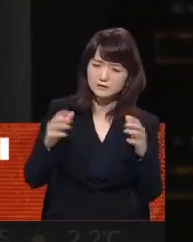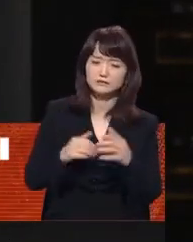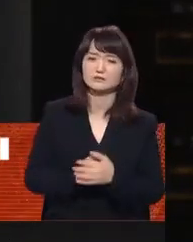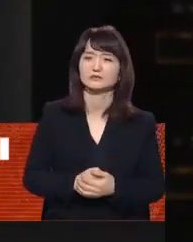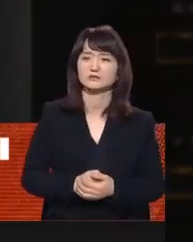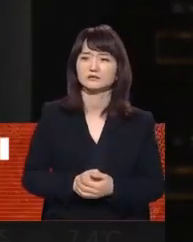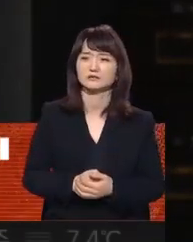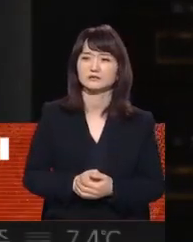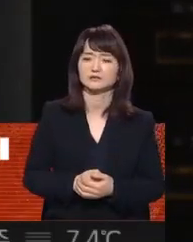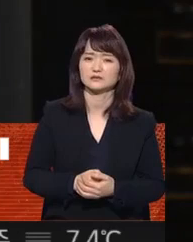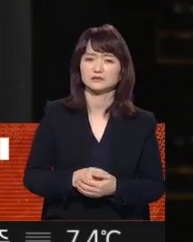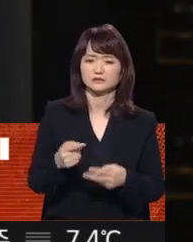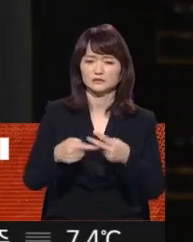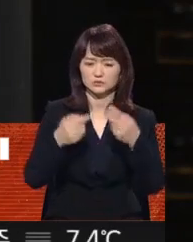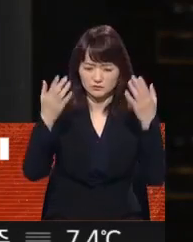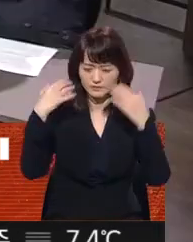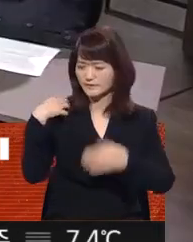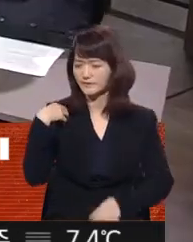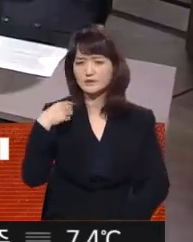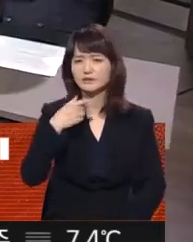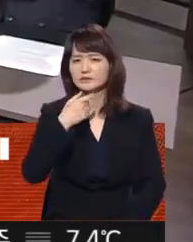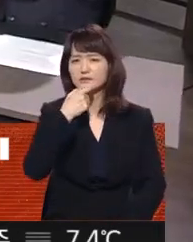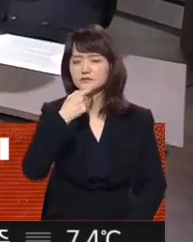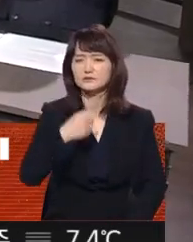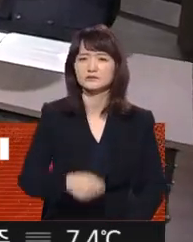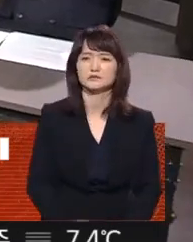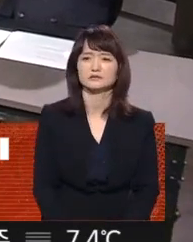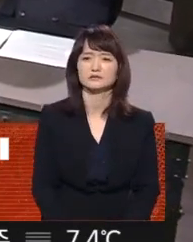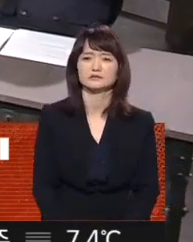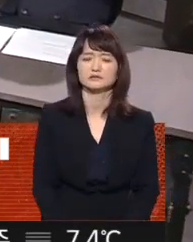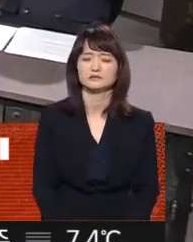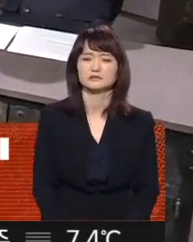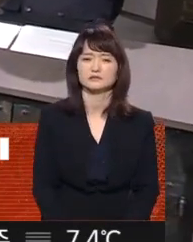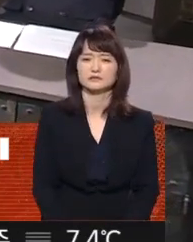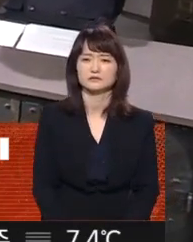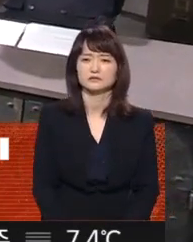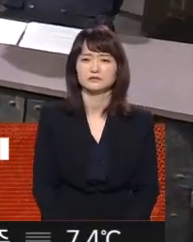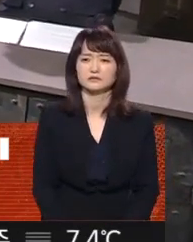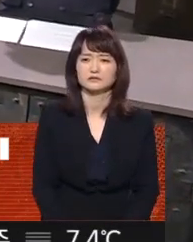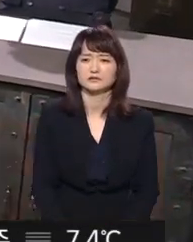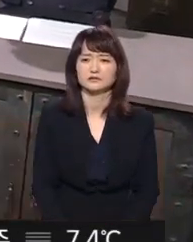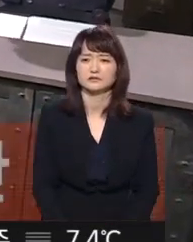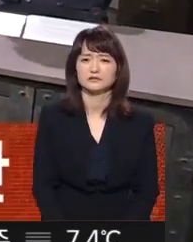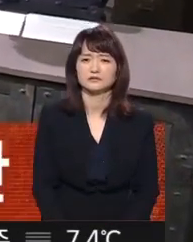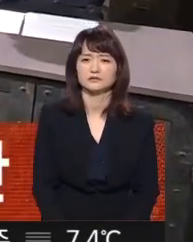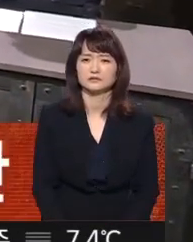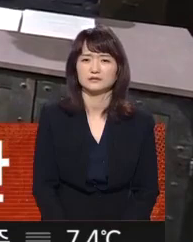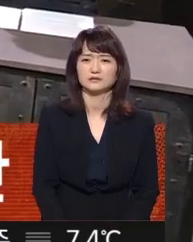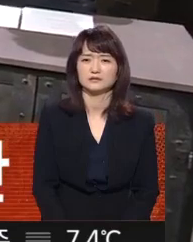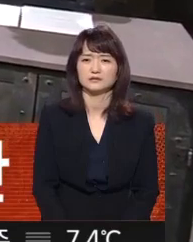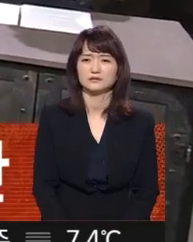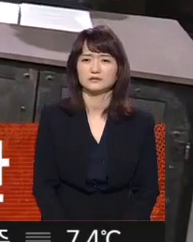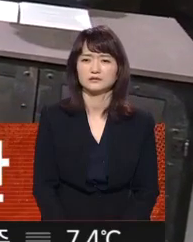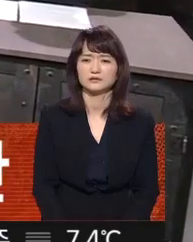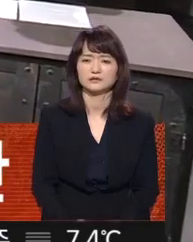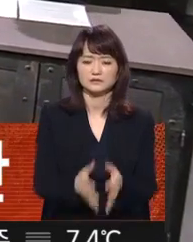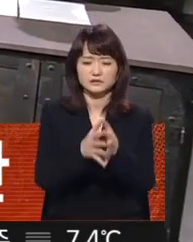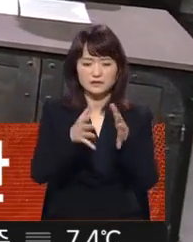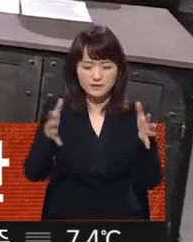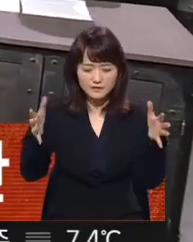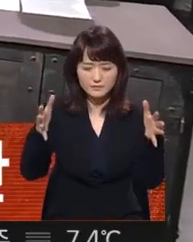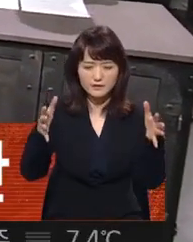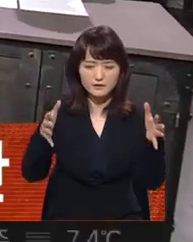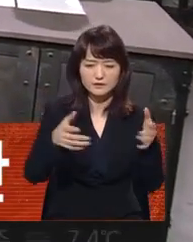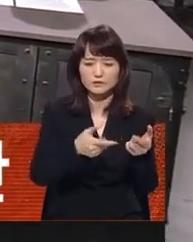초등학교에서 감당하기가 싫은 거예요 그러니까 그냥 아유 그 얘가 그러는데 같은 아파트에서 안